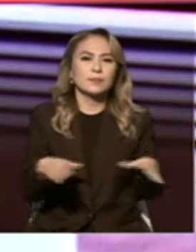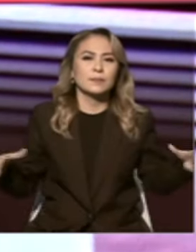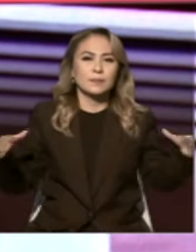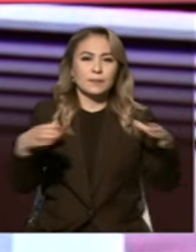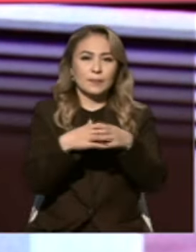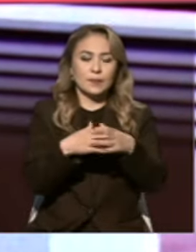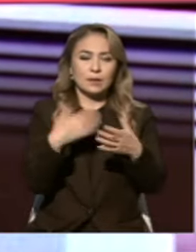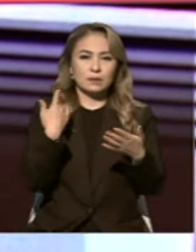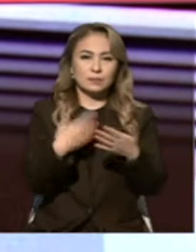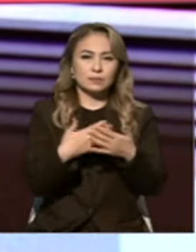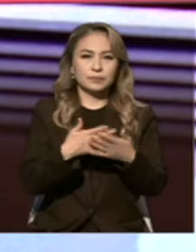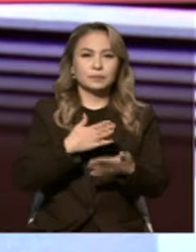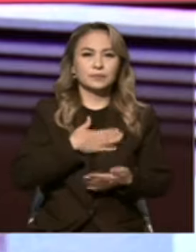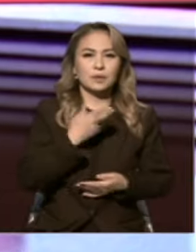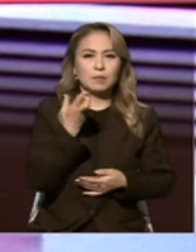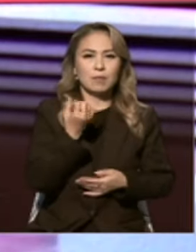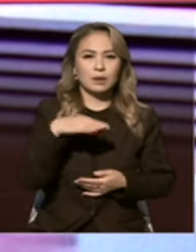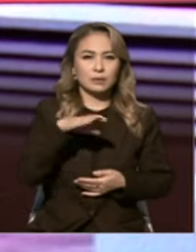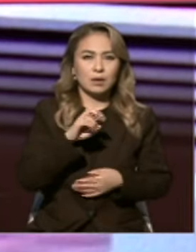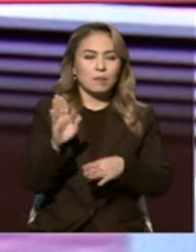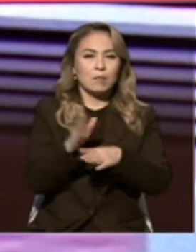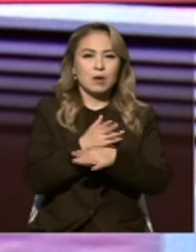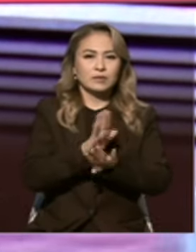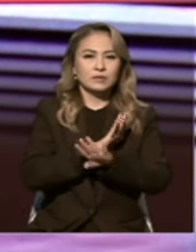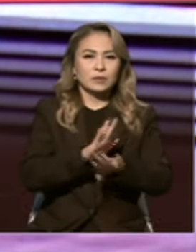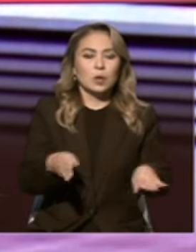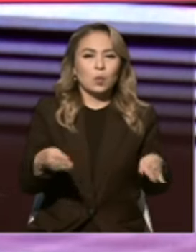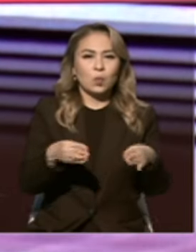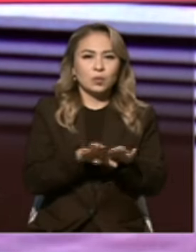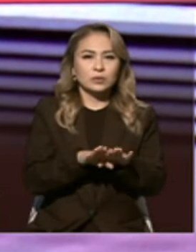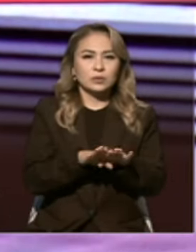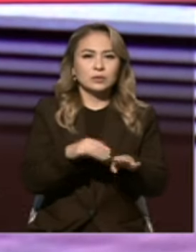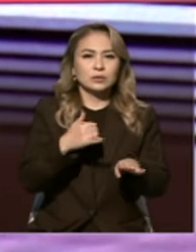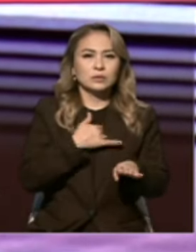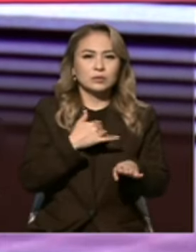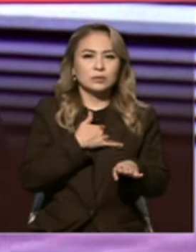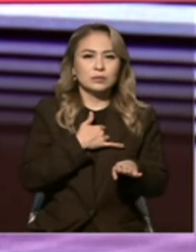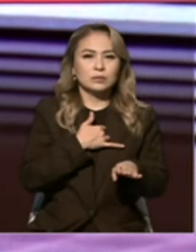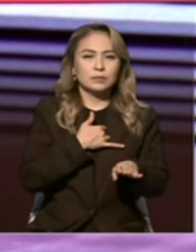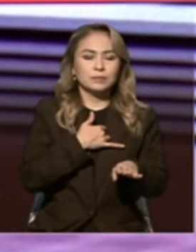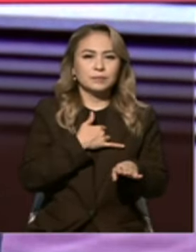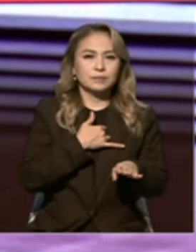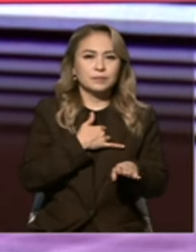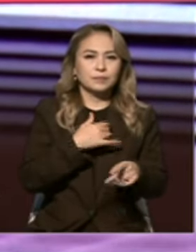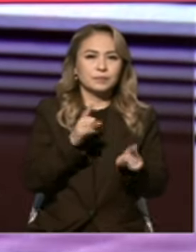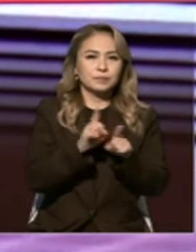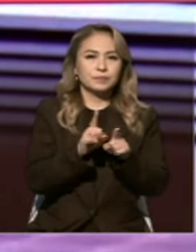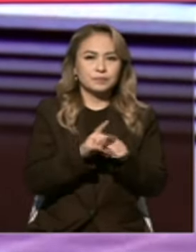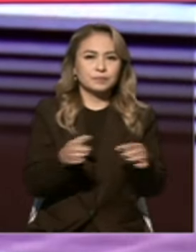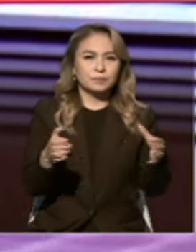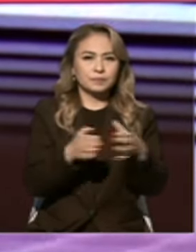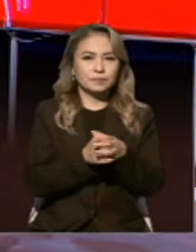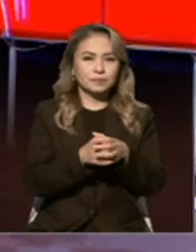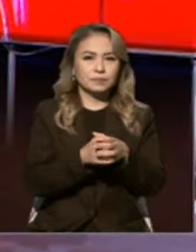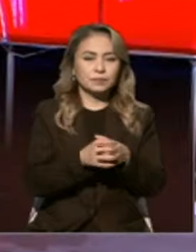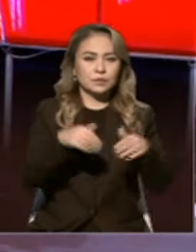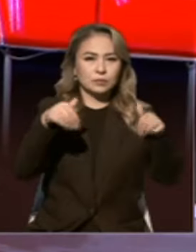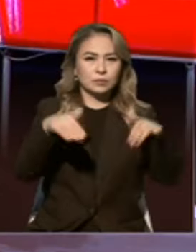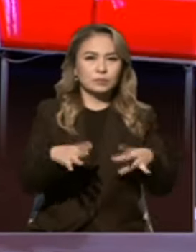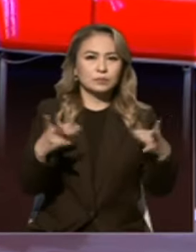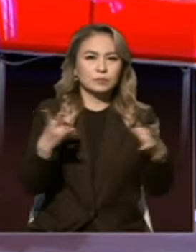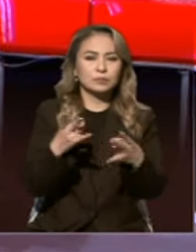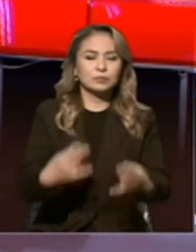болғасын. Мысалға, біз енді мен Байтақпын деп бөліп тұрған жоқпын. Бірақ осы жерде біз бір болып, мысалға, жаңа бір жұдырық болып осы мәселені шешуіміз